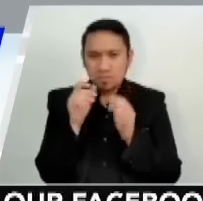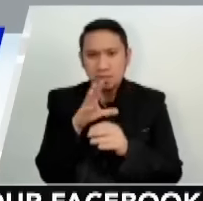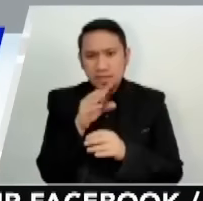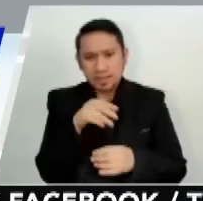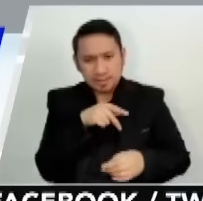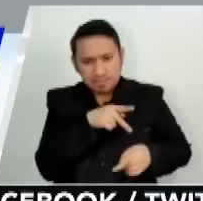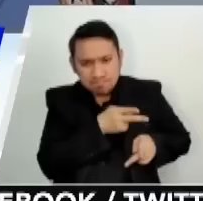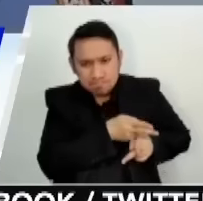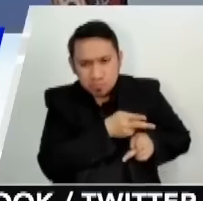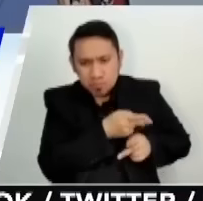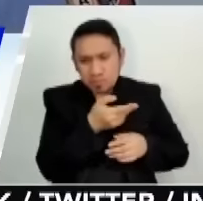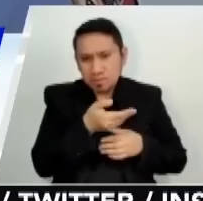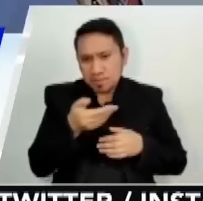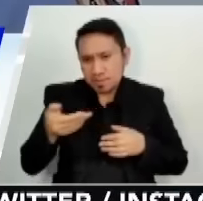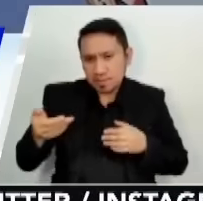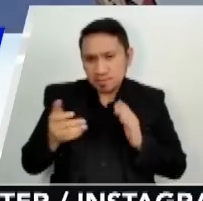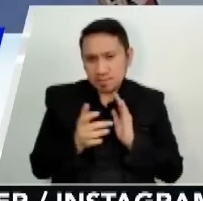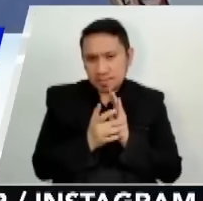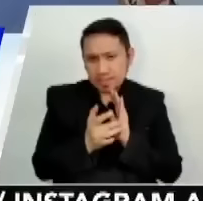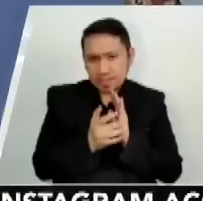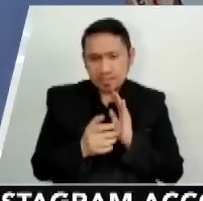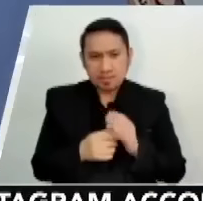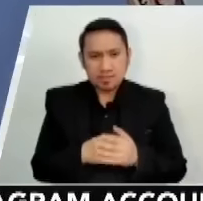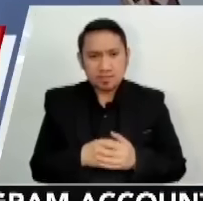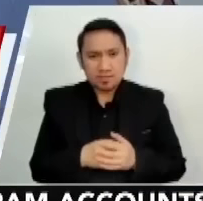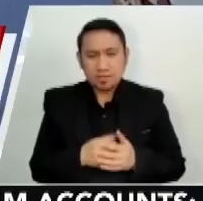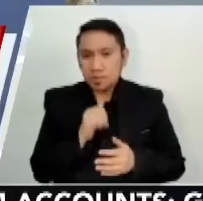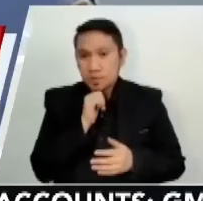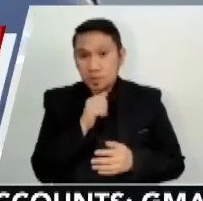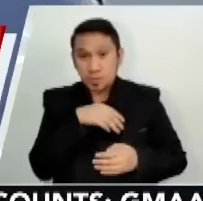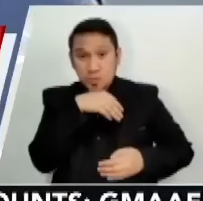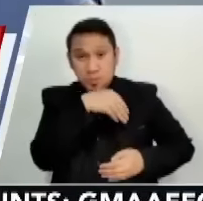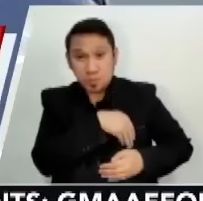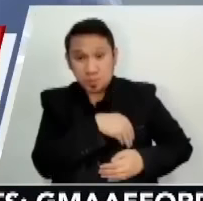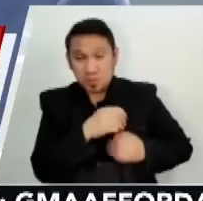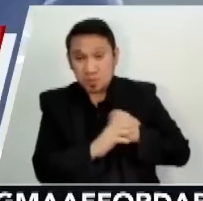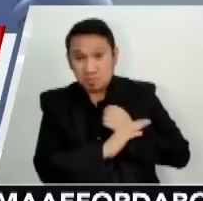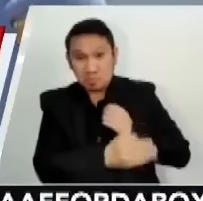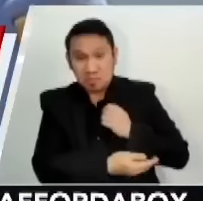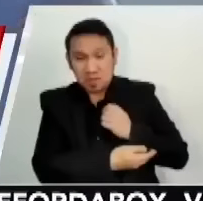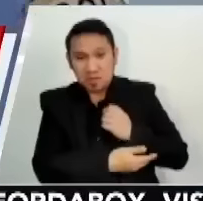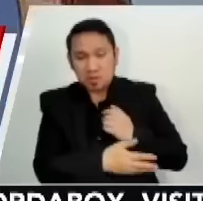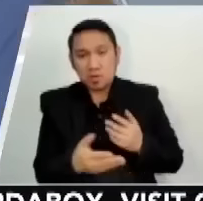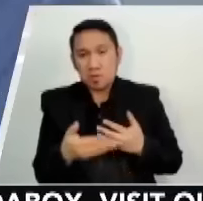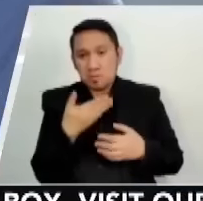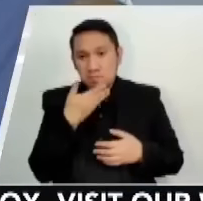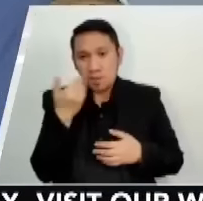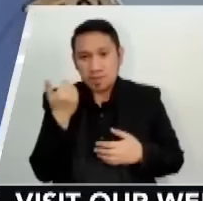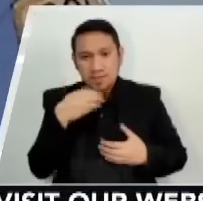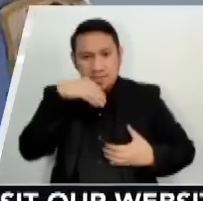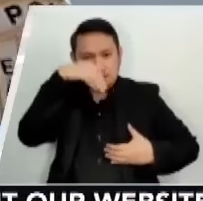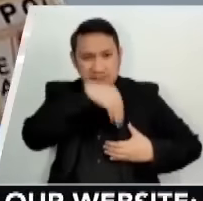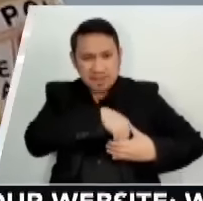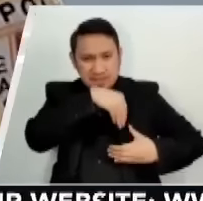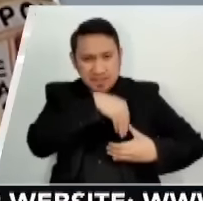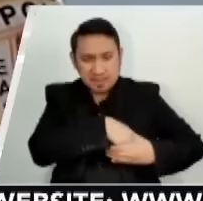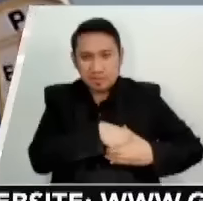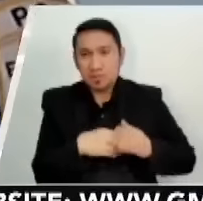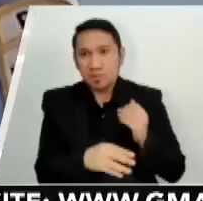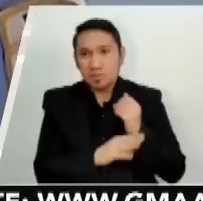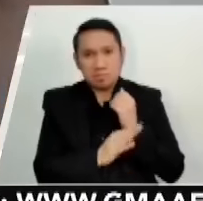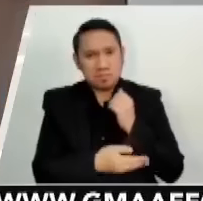dapat i-secure mo. Huwag ka na maglalagay sa mga side pocket ng bag mo. Mas maganda, ilagay mo na sa pinakaloob ng bag yung mga